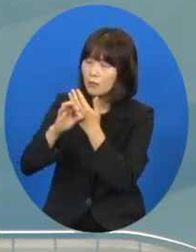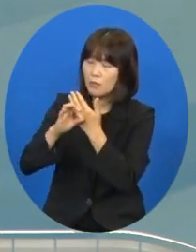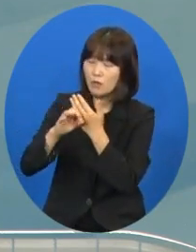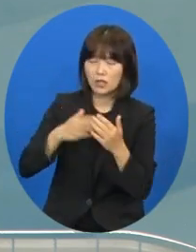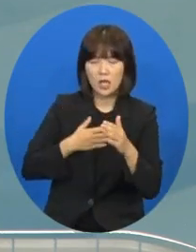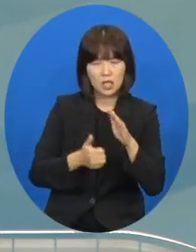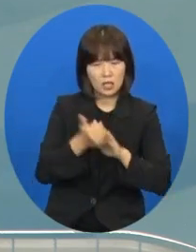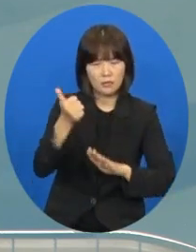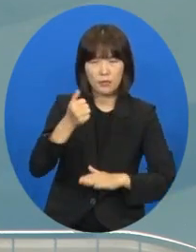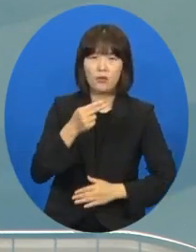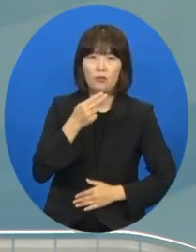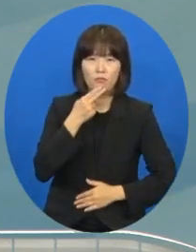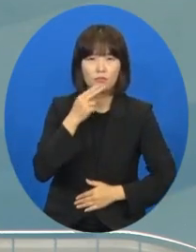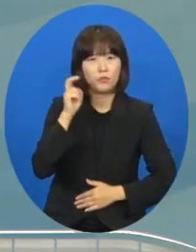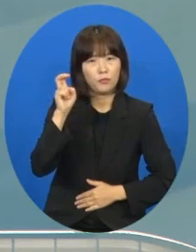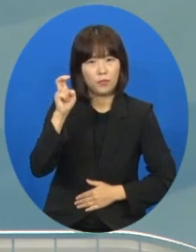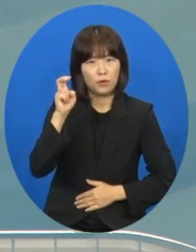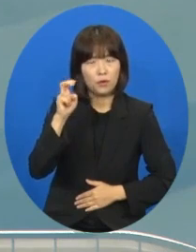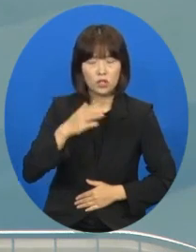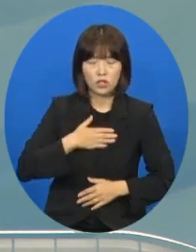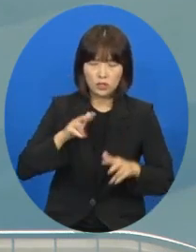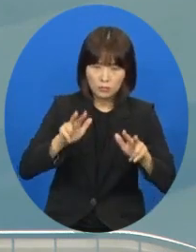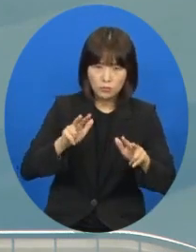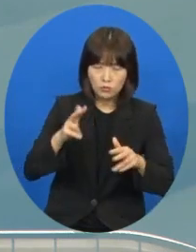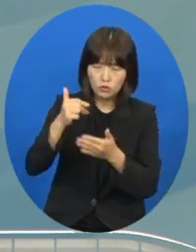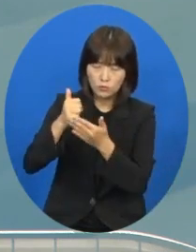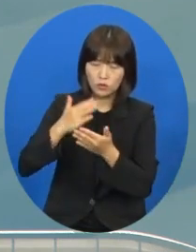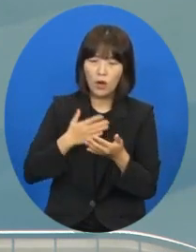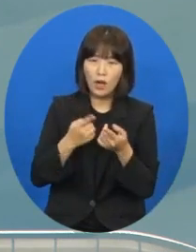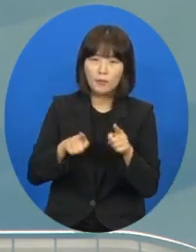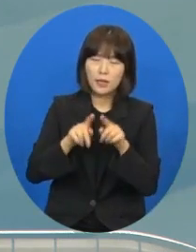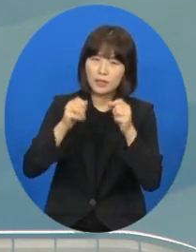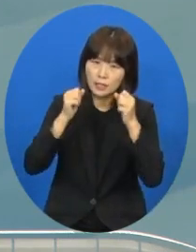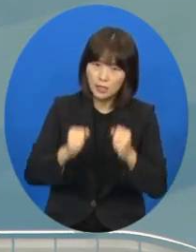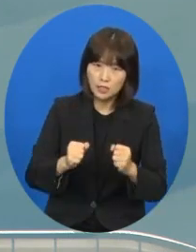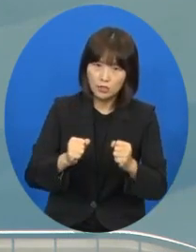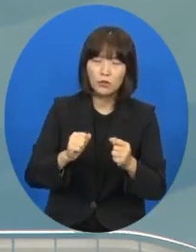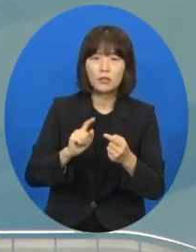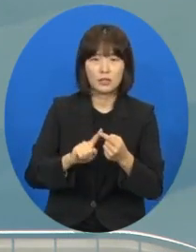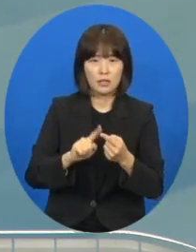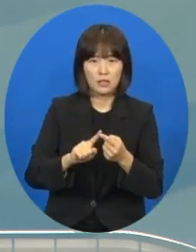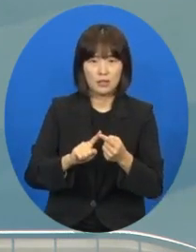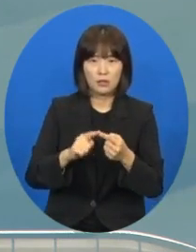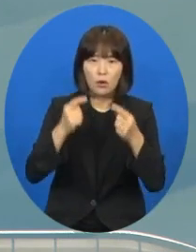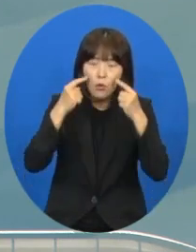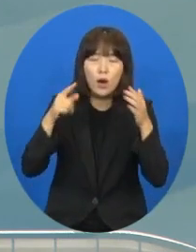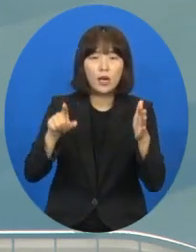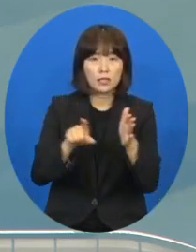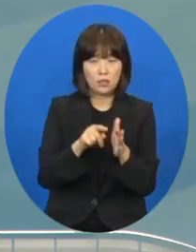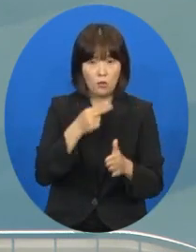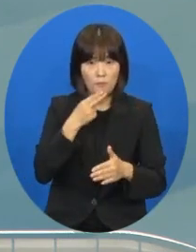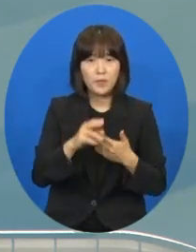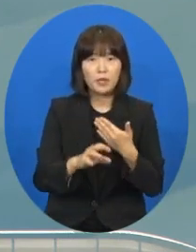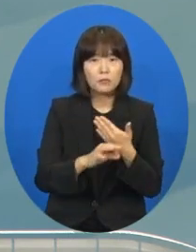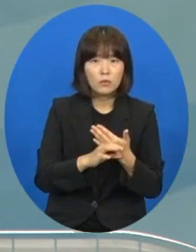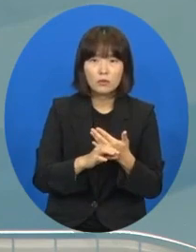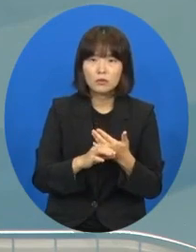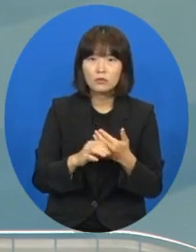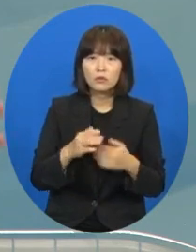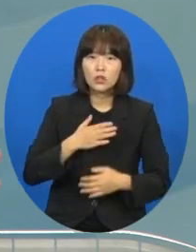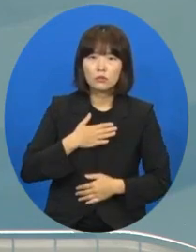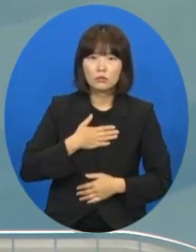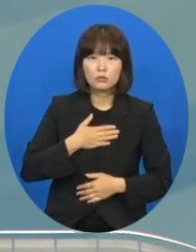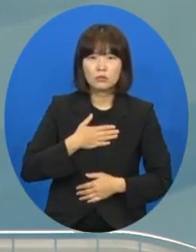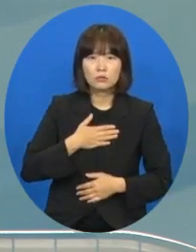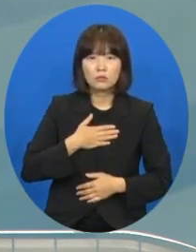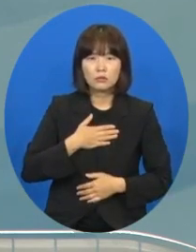겁니다. 저는 지금도 주님이 저와 함께 계시는 것에 대한 어떤 확신이 없으면 저는 대책